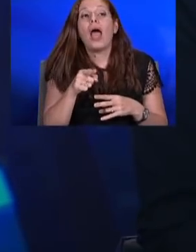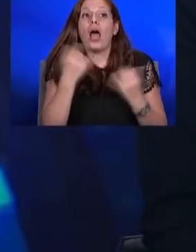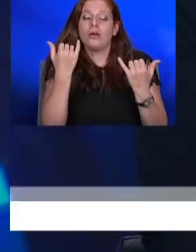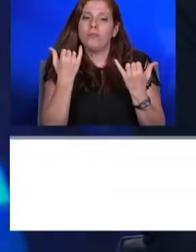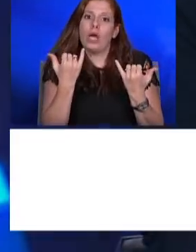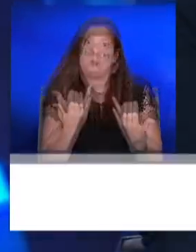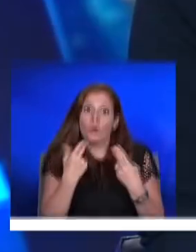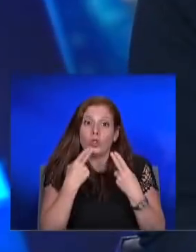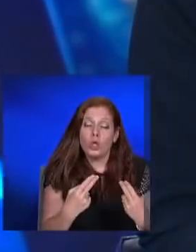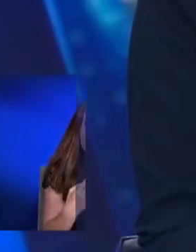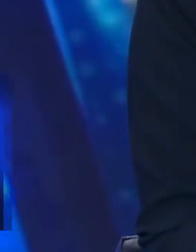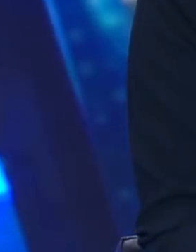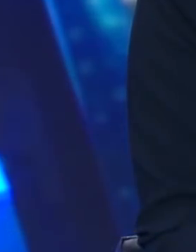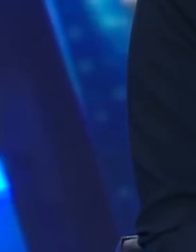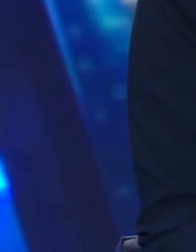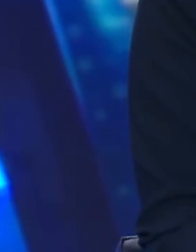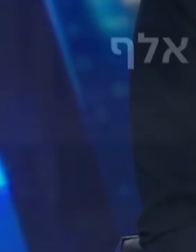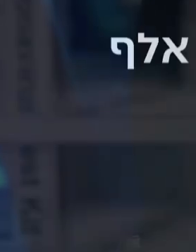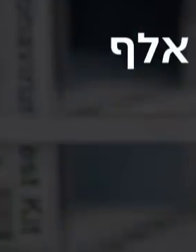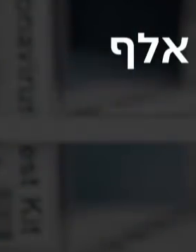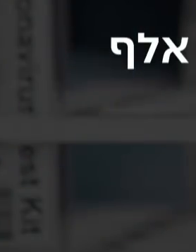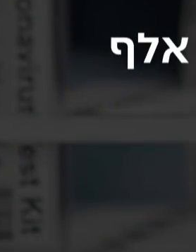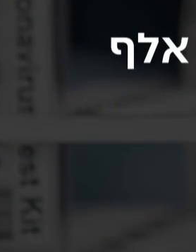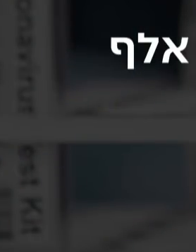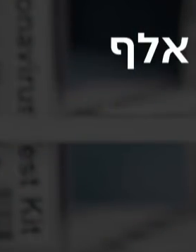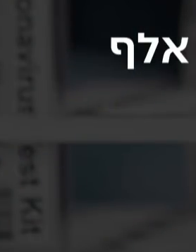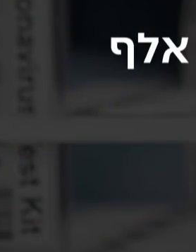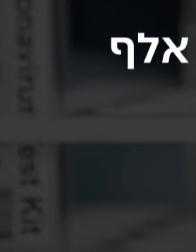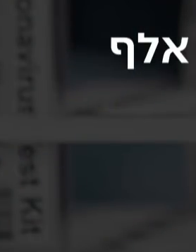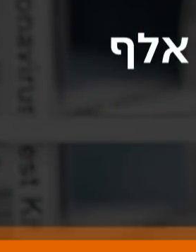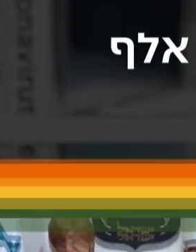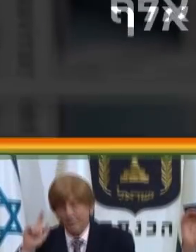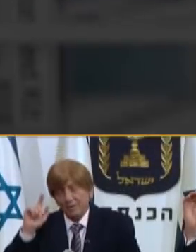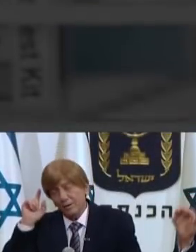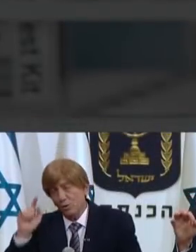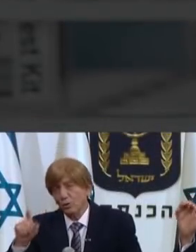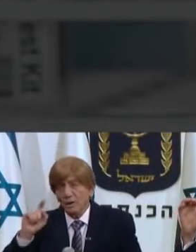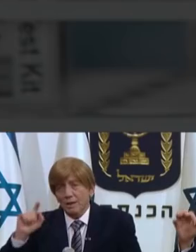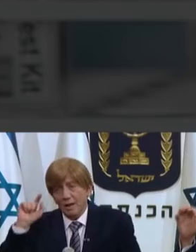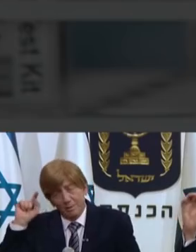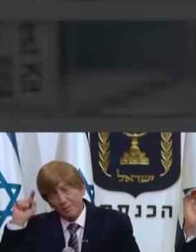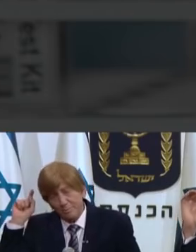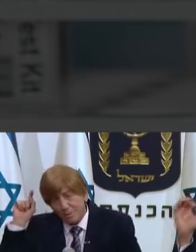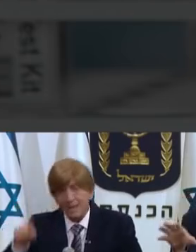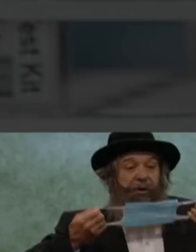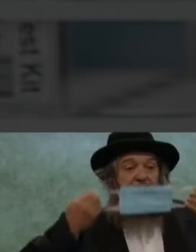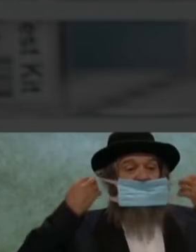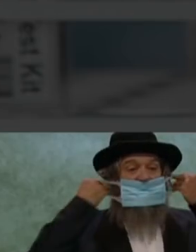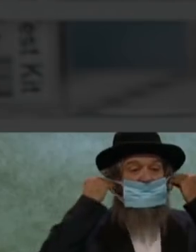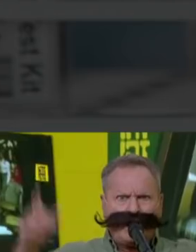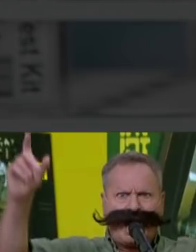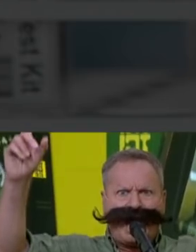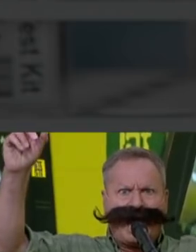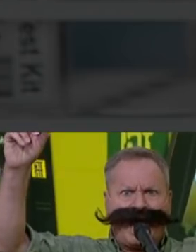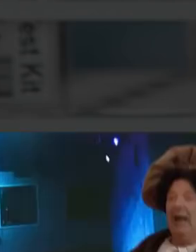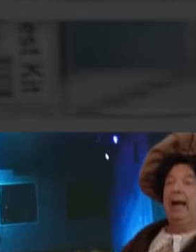חולים מתוך ארבע שיש אצלנו בארץ. אז בקופת חולים מכבי התגלה כי לאחוז אחד מכלל האוכלוסייה יש נוגדנים לקורונה,